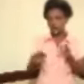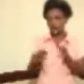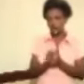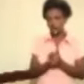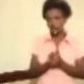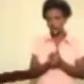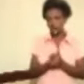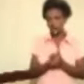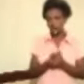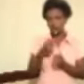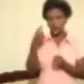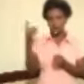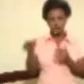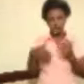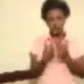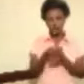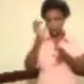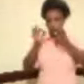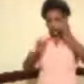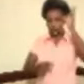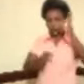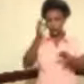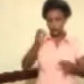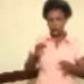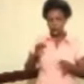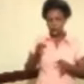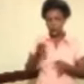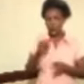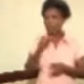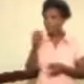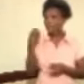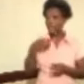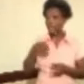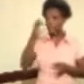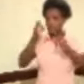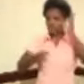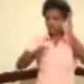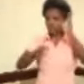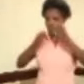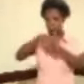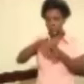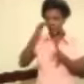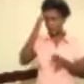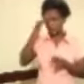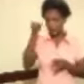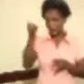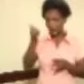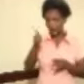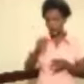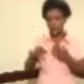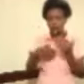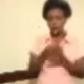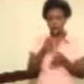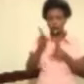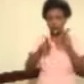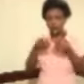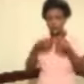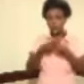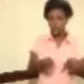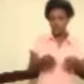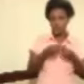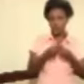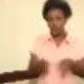avons raison, que tout juge corrompu, que la justice pas existé, que faut payer pour gagner justice, etc. Et tout ceci est vrai.